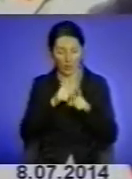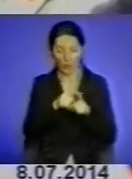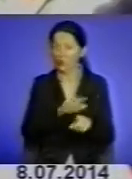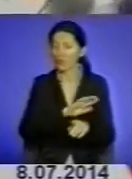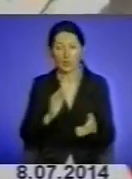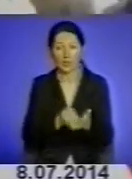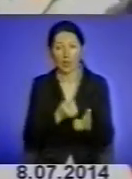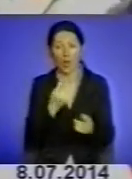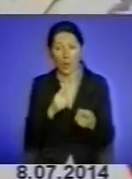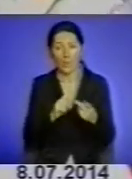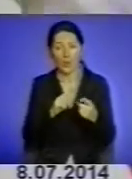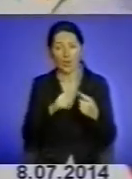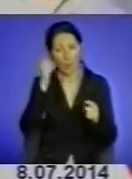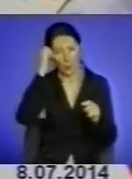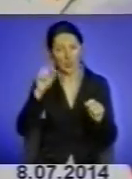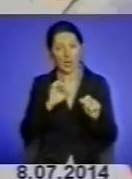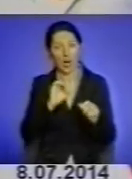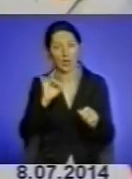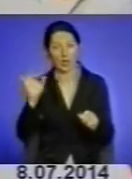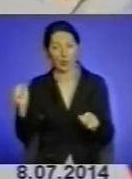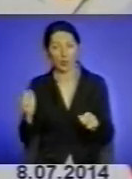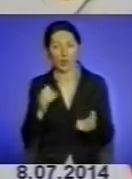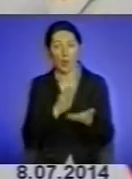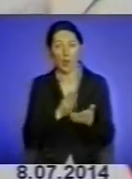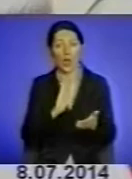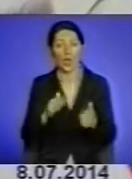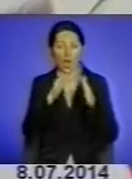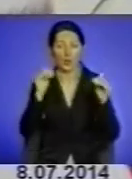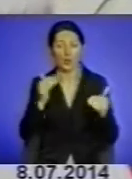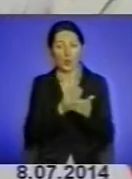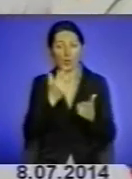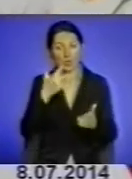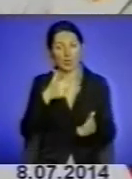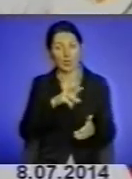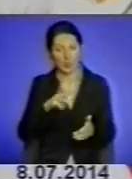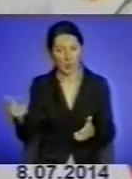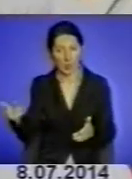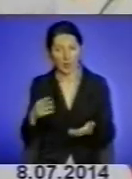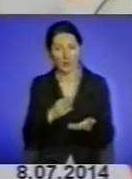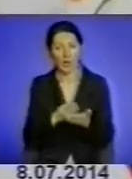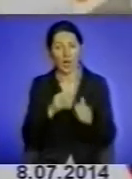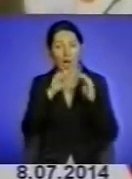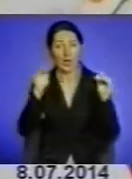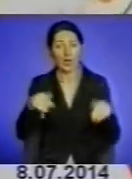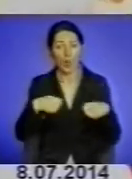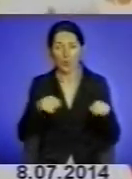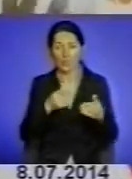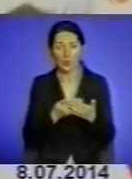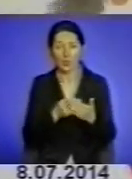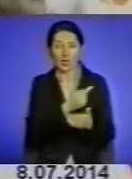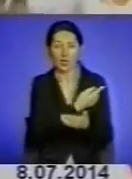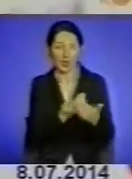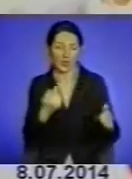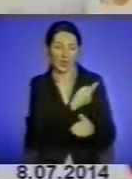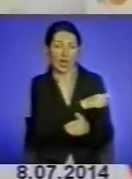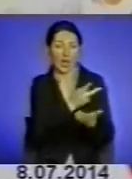раз, ДБН, кіоск має бути 30 метрів. Є ще другий ДБН, що кіоск, якщо скаже, не лікарня, від лікарень